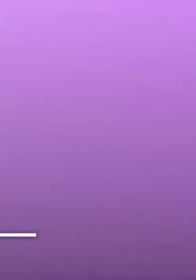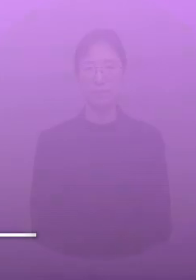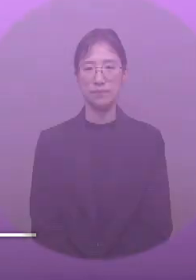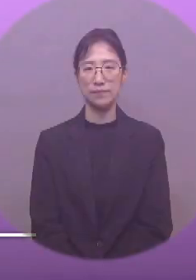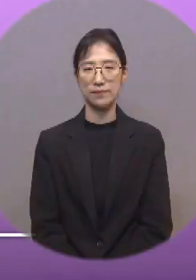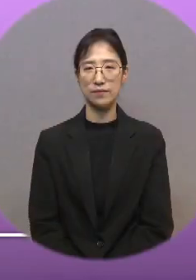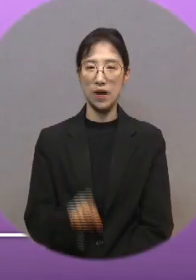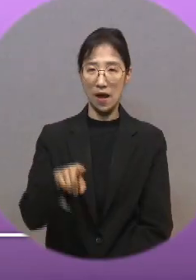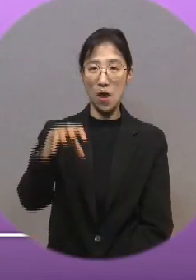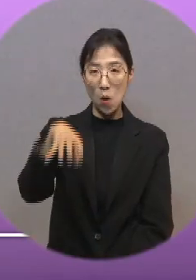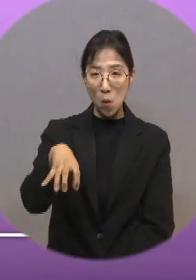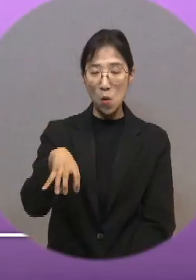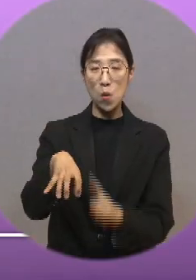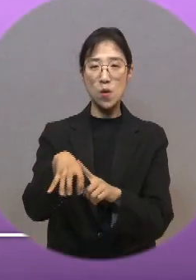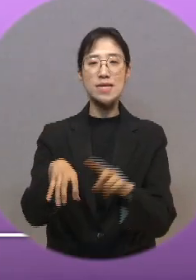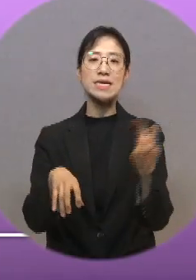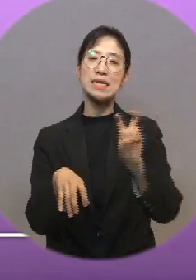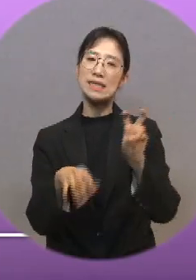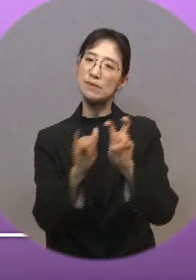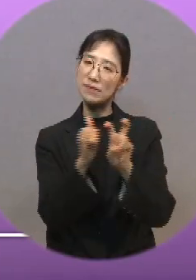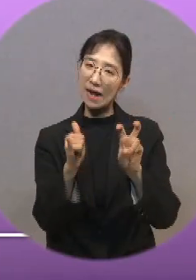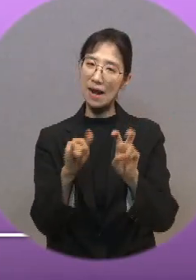한 현장에 한 20명 정도 들어가면